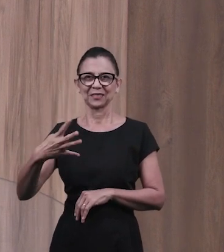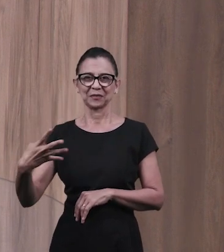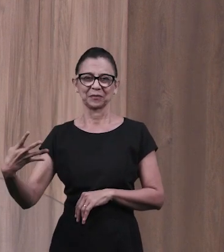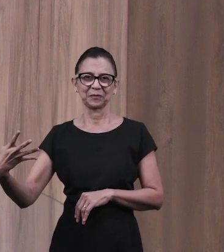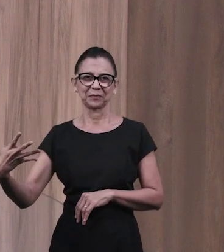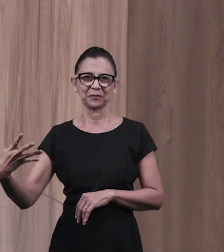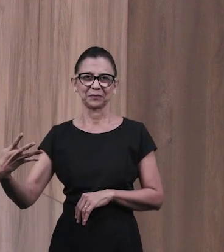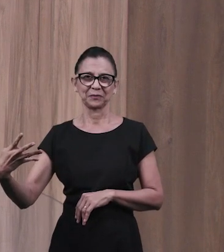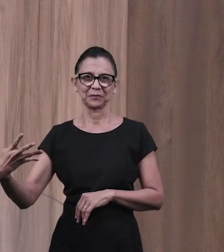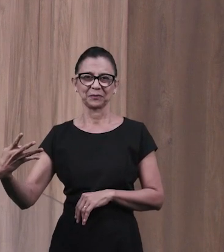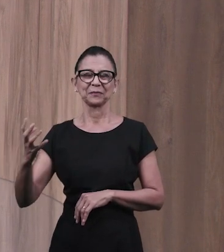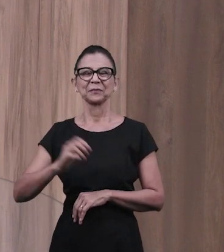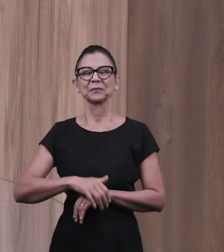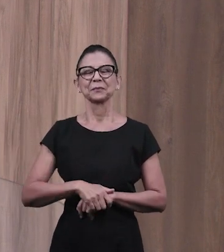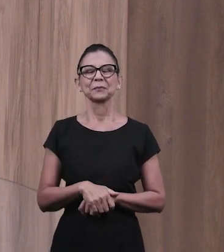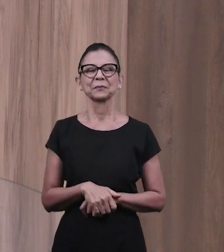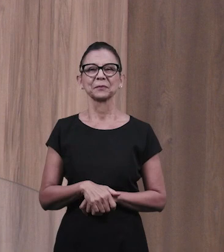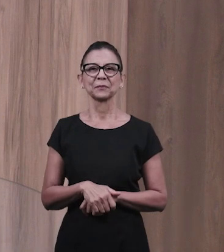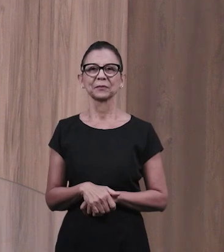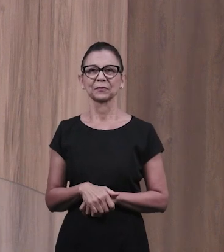2, 3, 4.